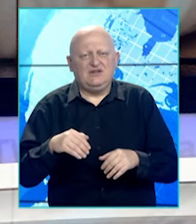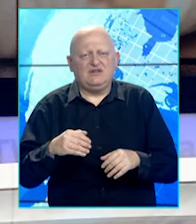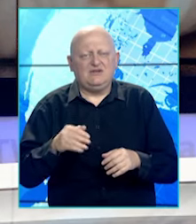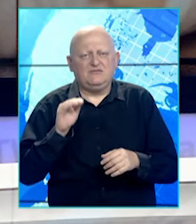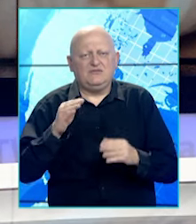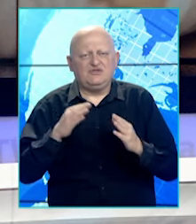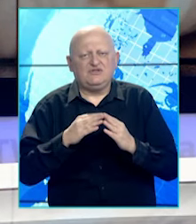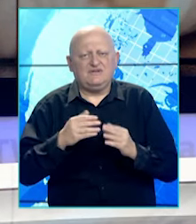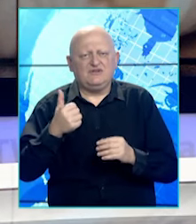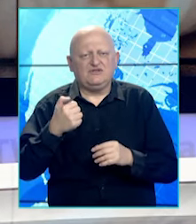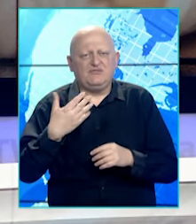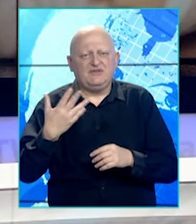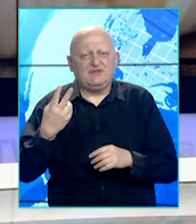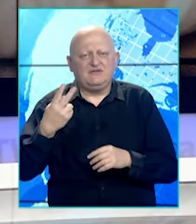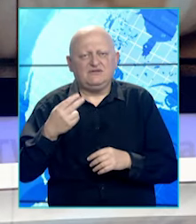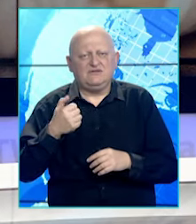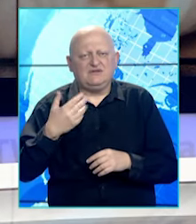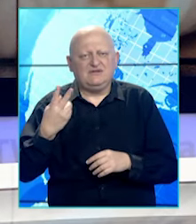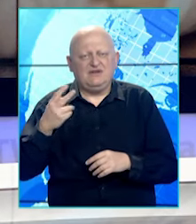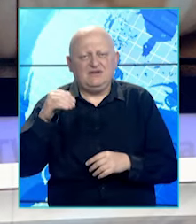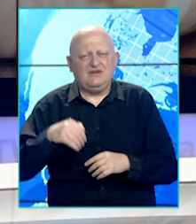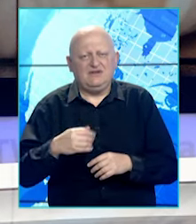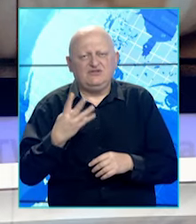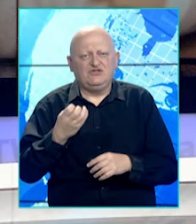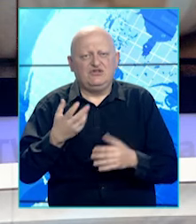216.360 prijavljenih domaćinstava,